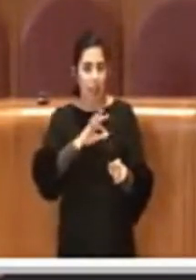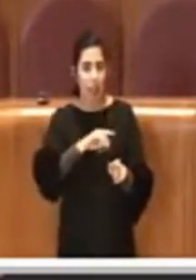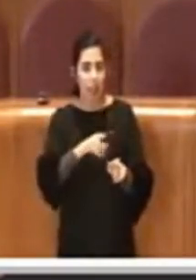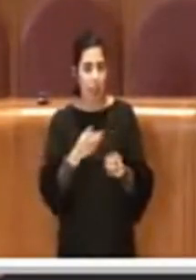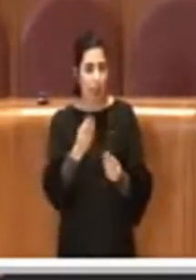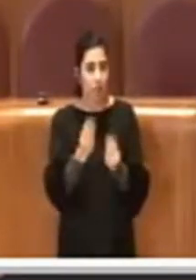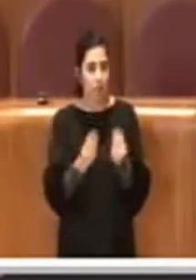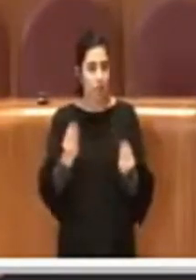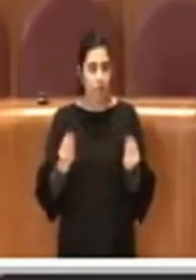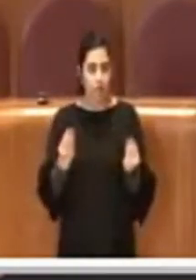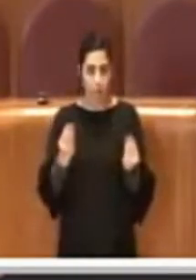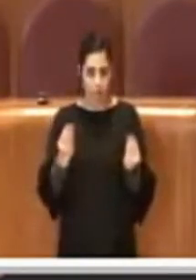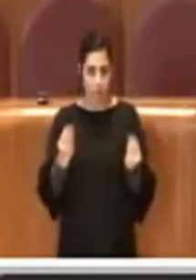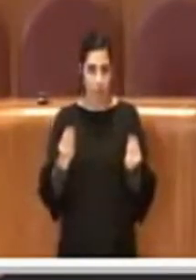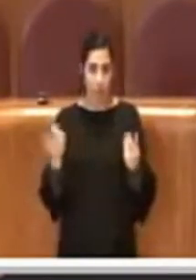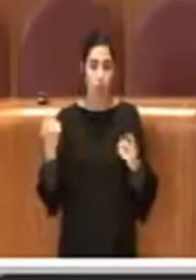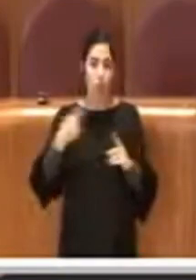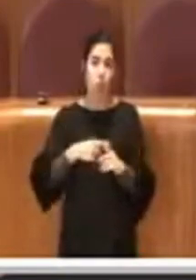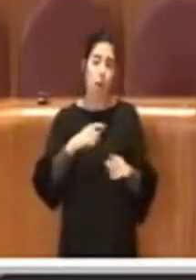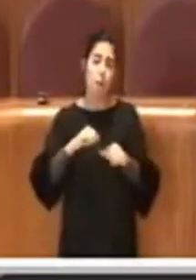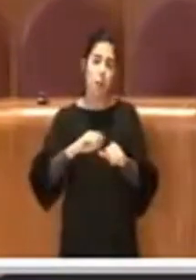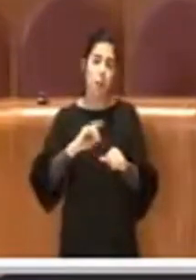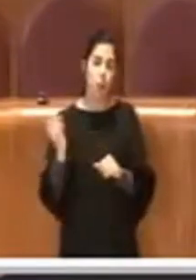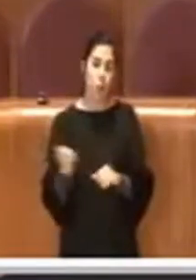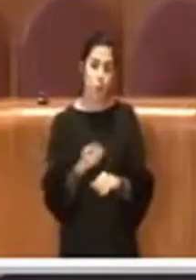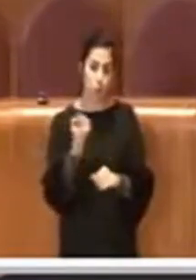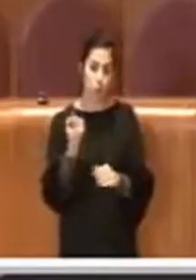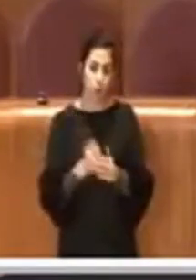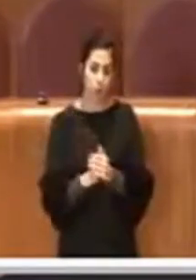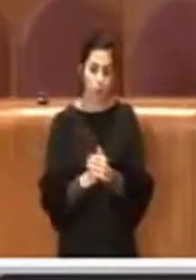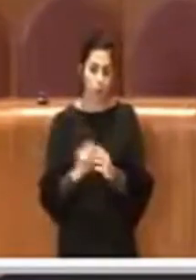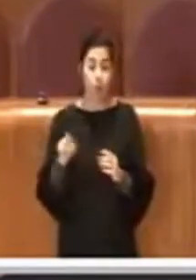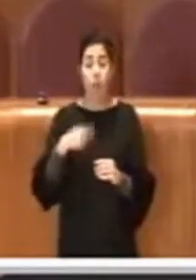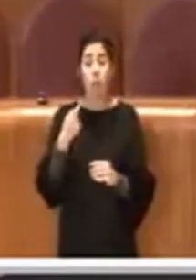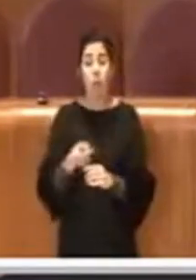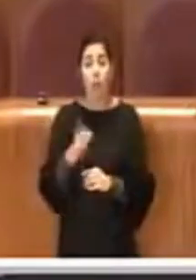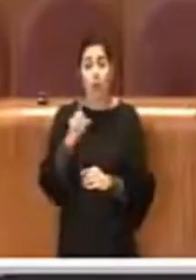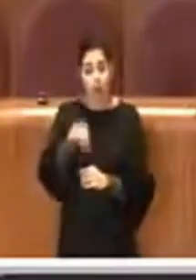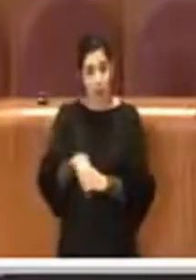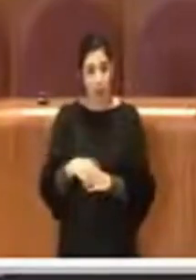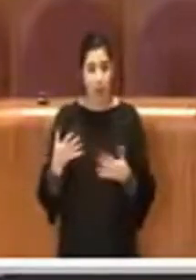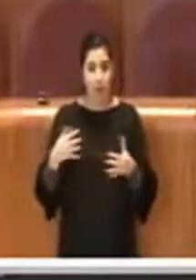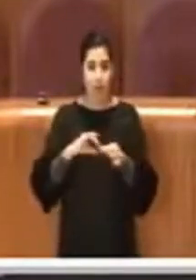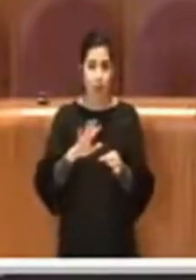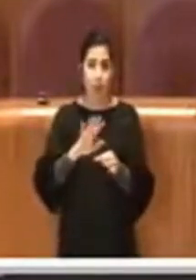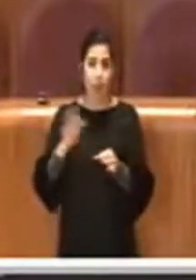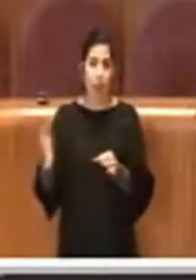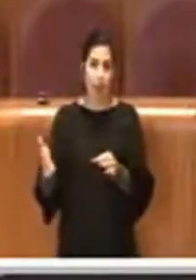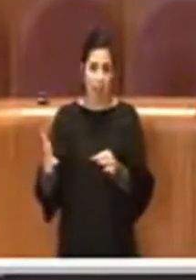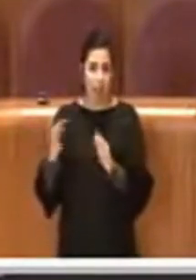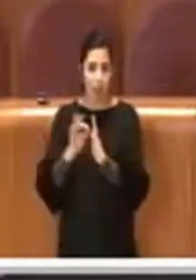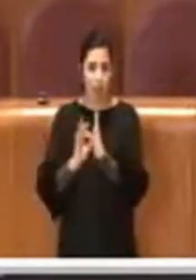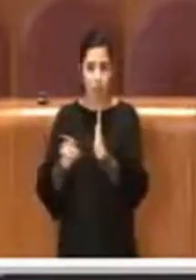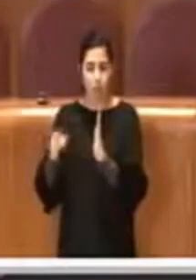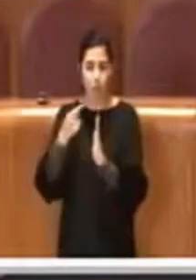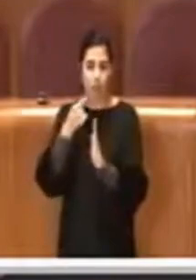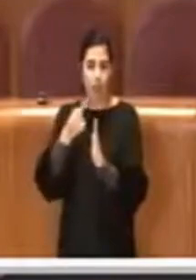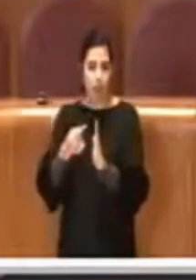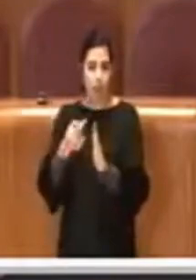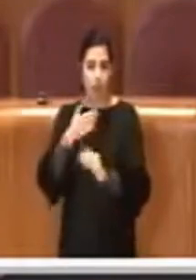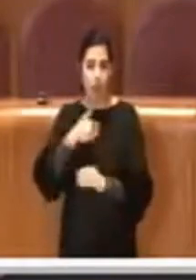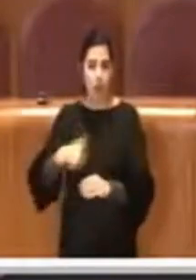e l'amministrazione tutta, ovviamente, e poi anche sugli altri aspetti che richiamava il consigliere